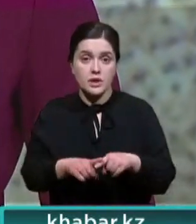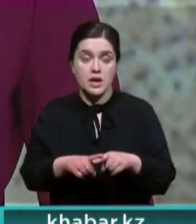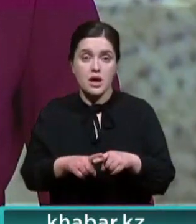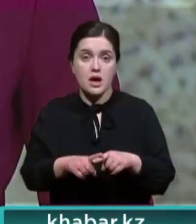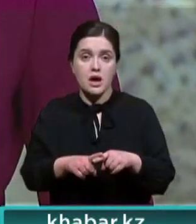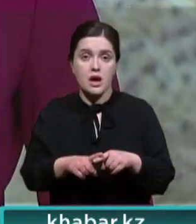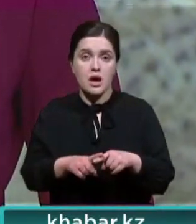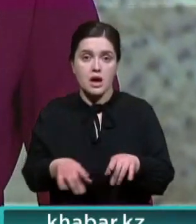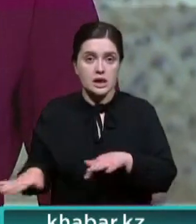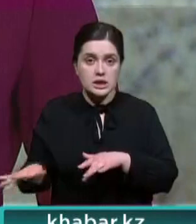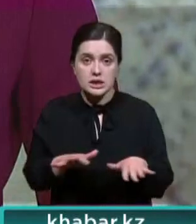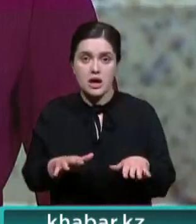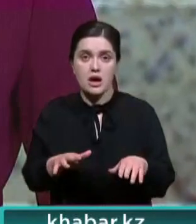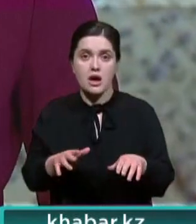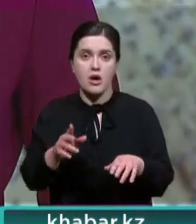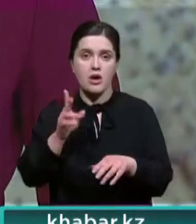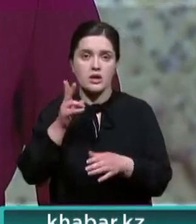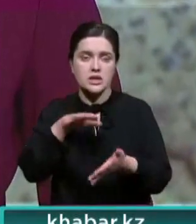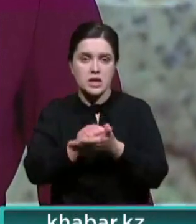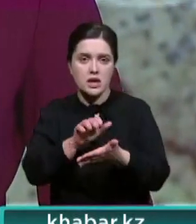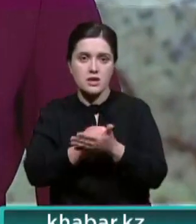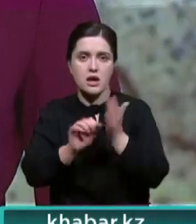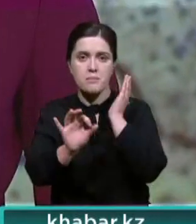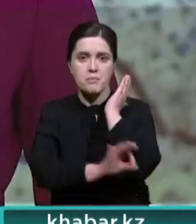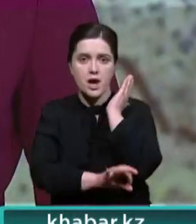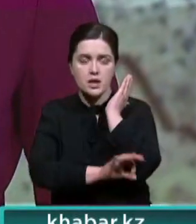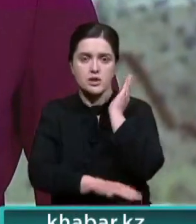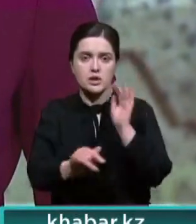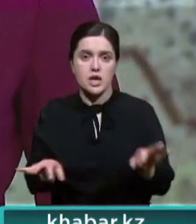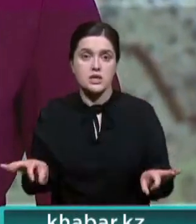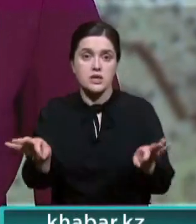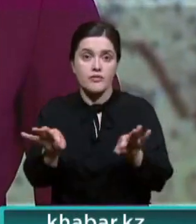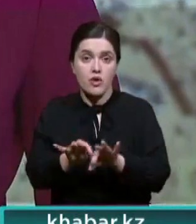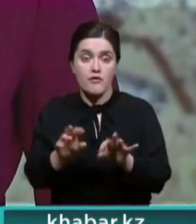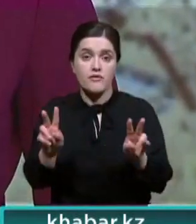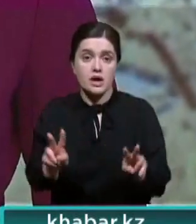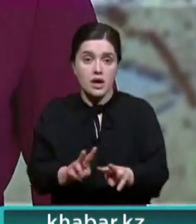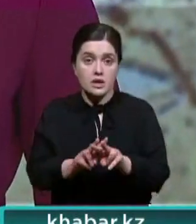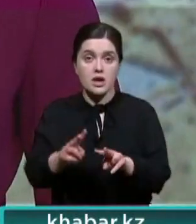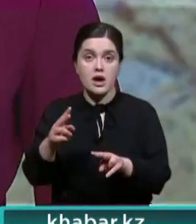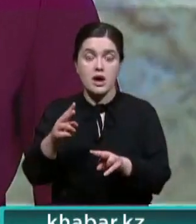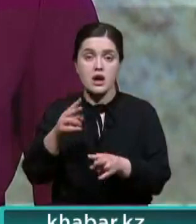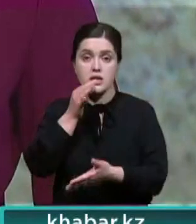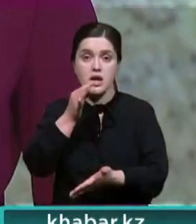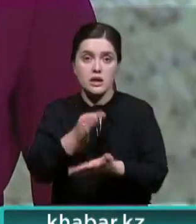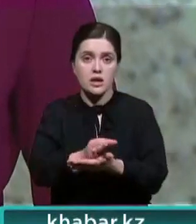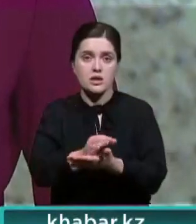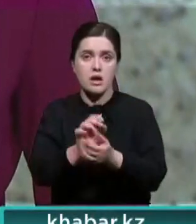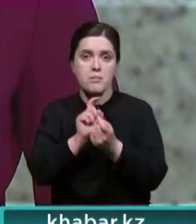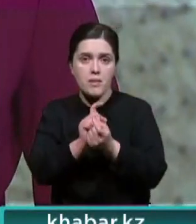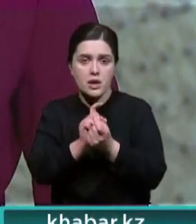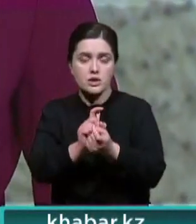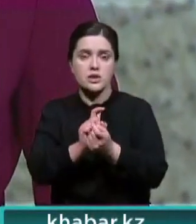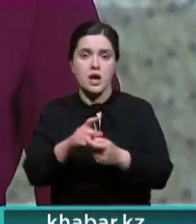основном это организация или содержание притонов для занятия проституцией и сводничества. Сегодня в столице представили доклад по